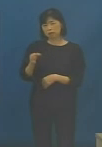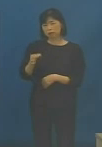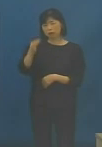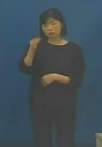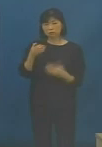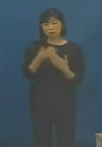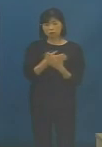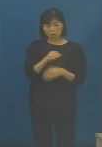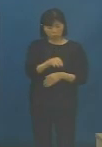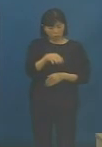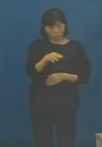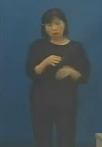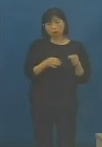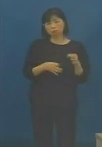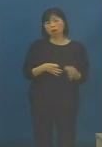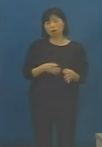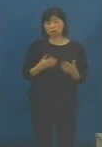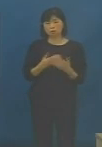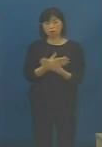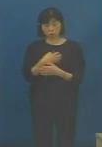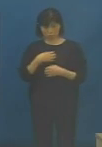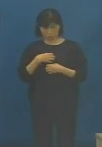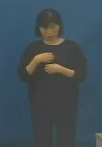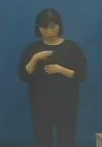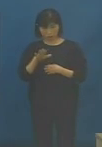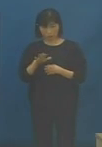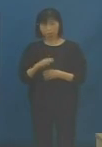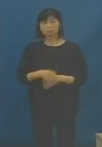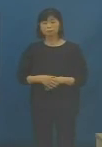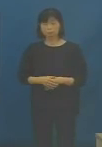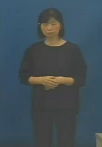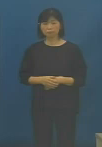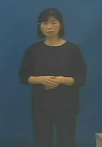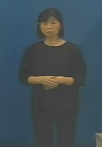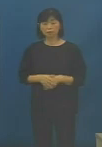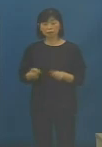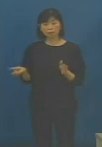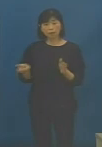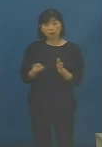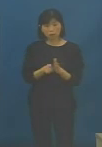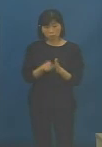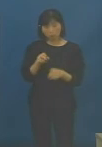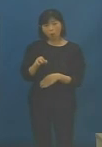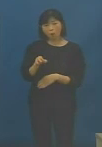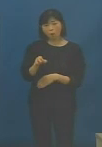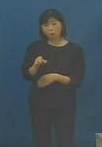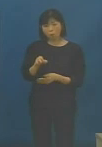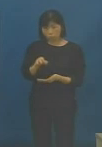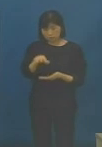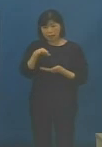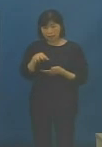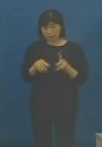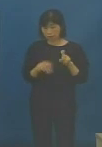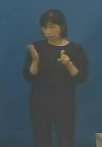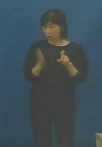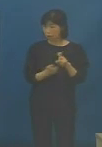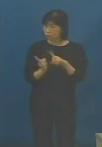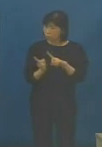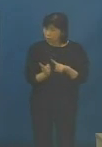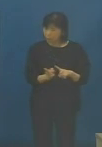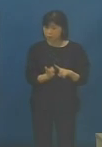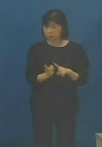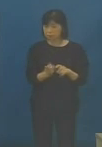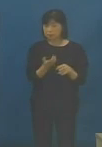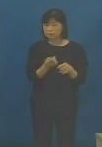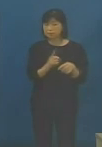が見られるのではないかと懸念しています。まあ、そこで従来の売上 10% 以上減に加えて、これ